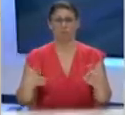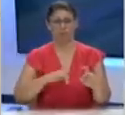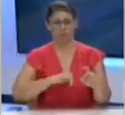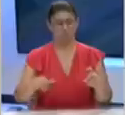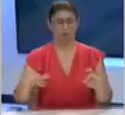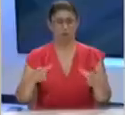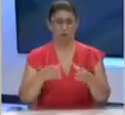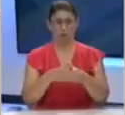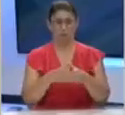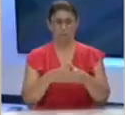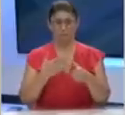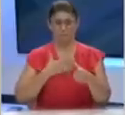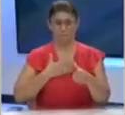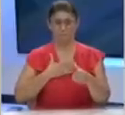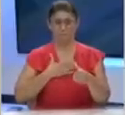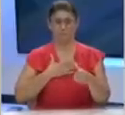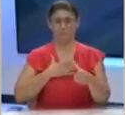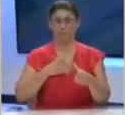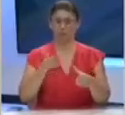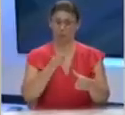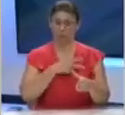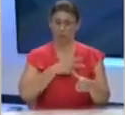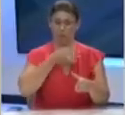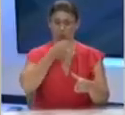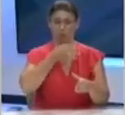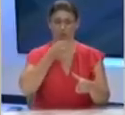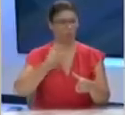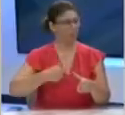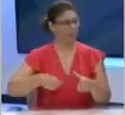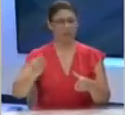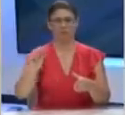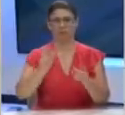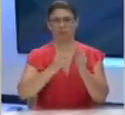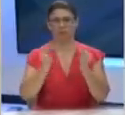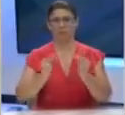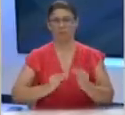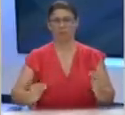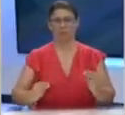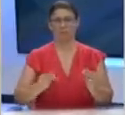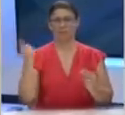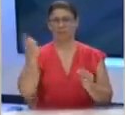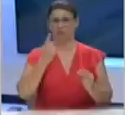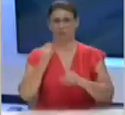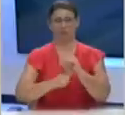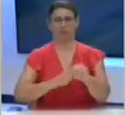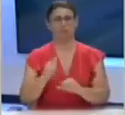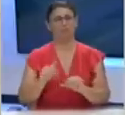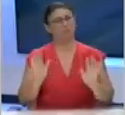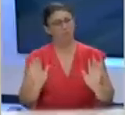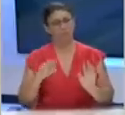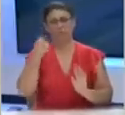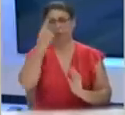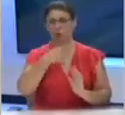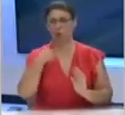μας, ένα κόμμα του ορθού λόγου, δεν αρνήθηκε τις επιπτώσεις κλιματικής αλλαγής. Άλλωστε και